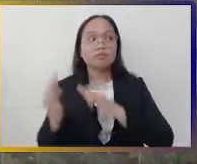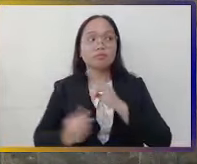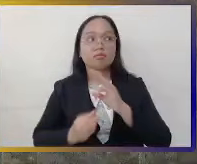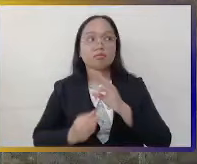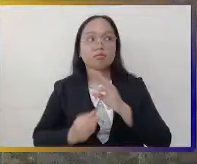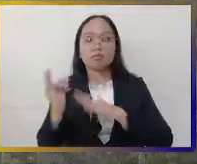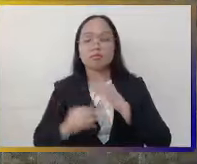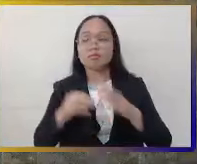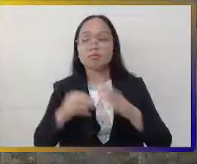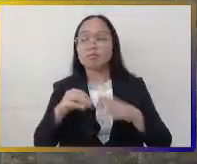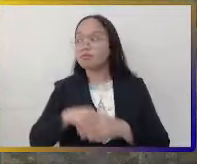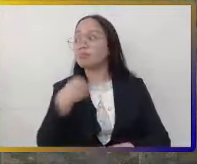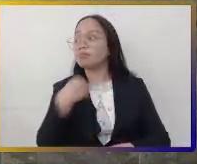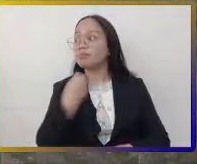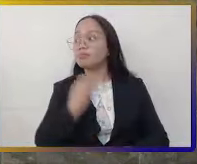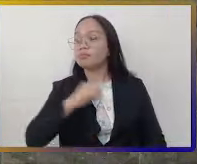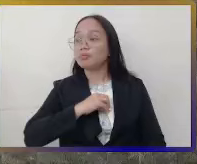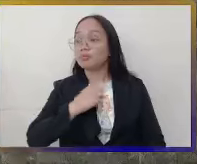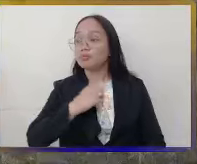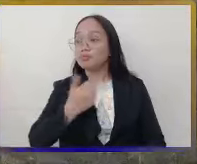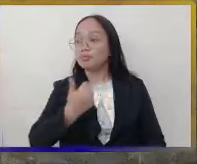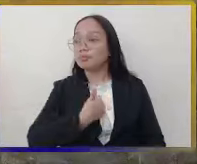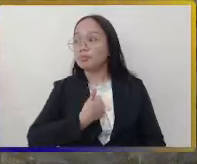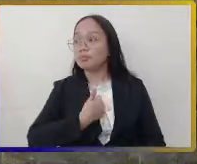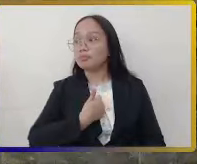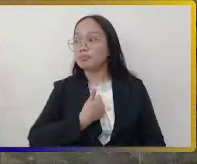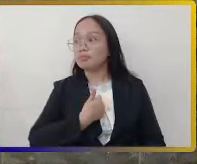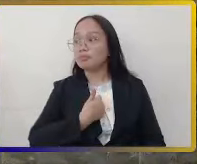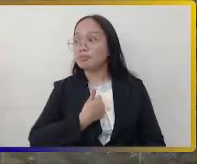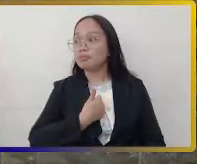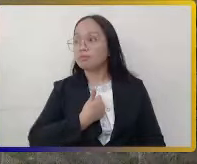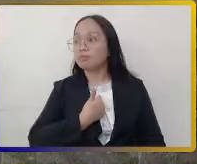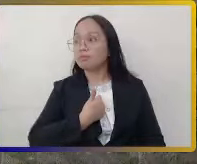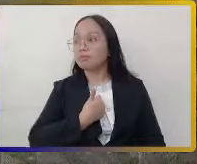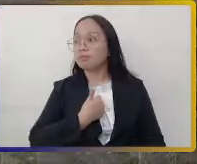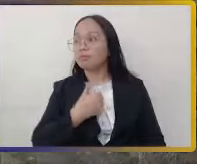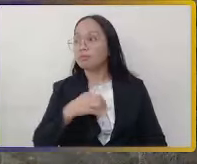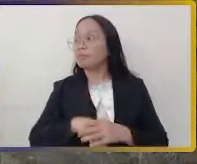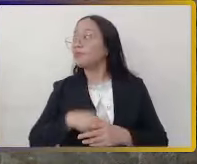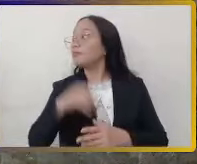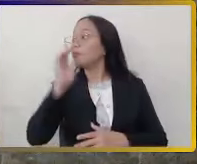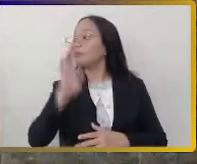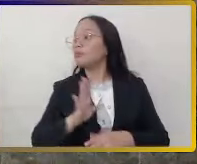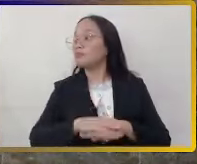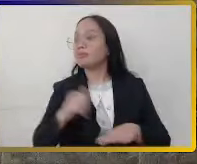yung sarili natin, kundi ang binababa natin, yung panawagan ng Diyos sa buhay natin.